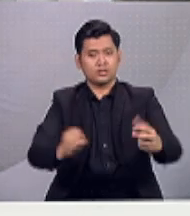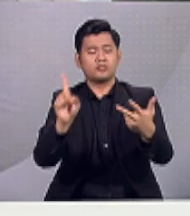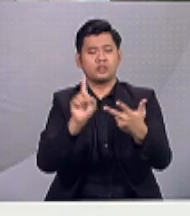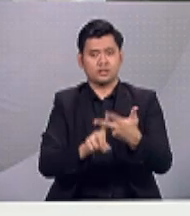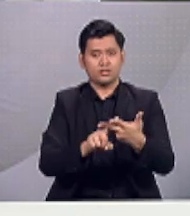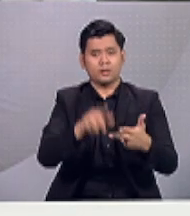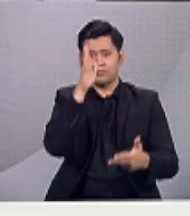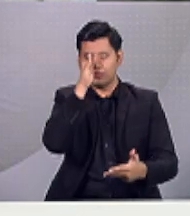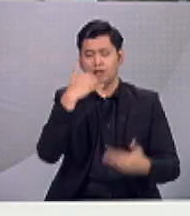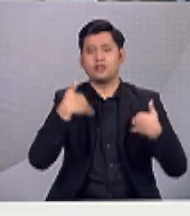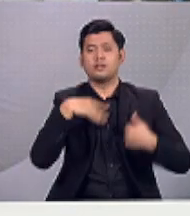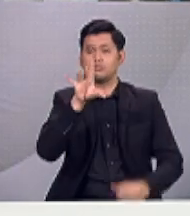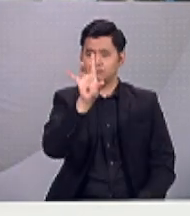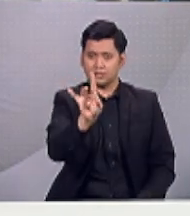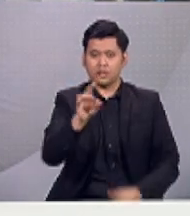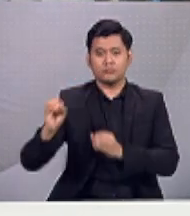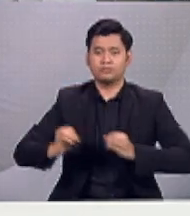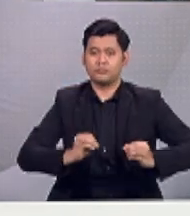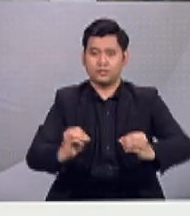Melaka 8 operasi.